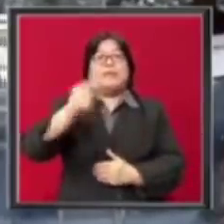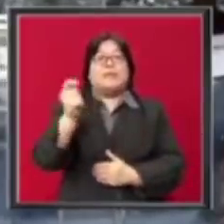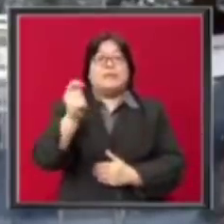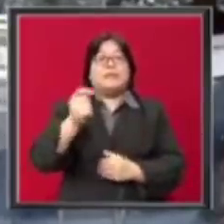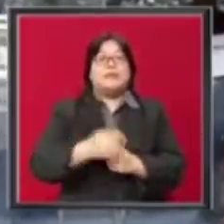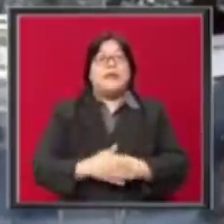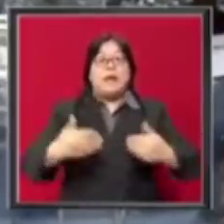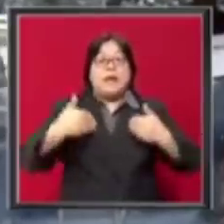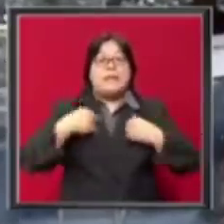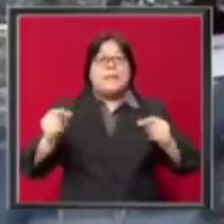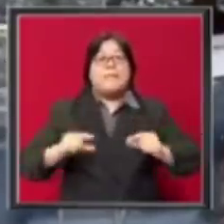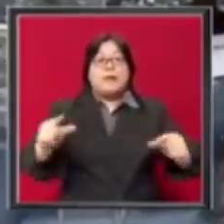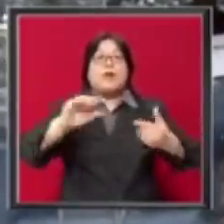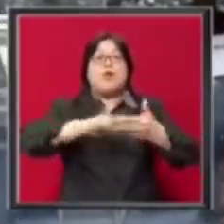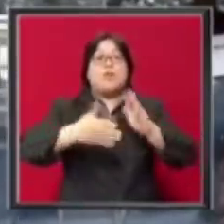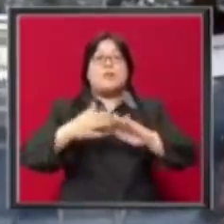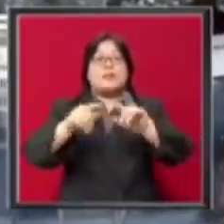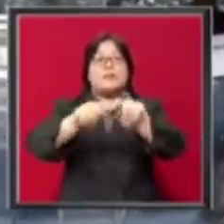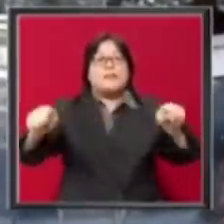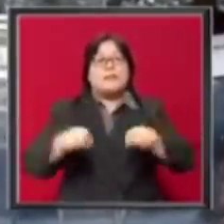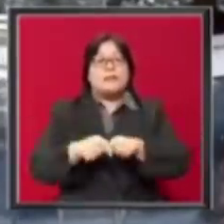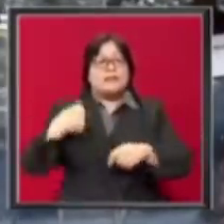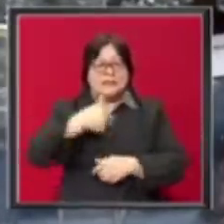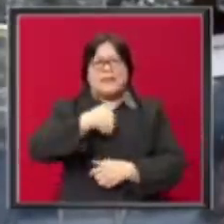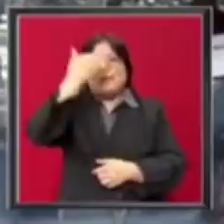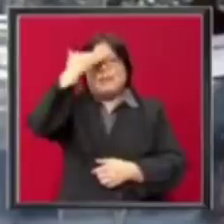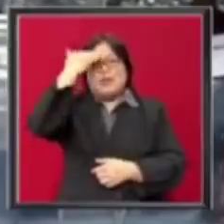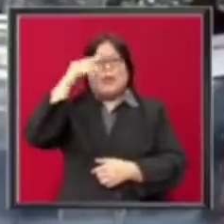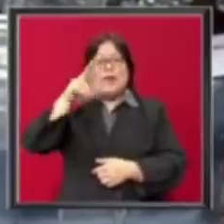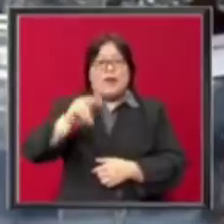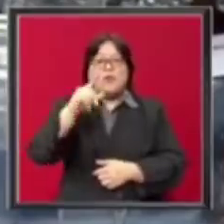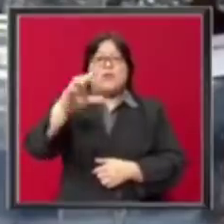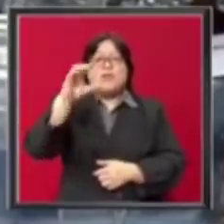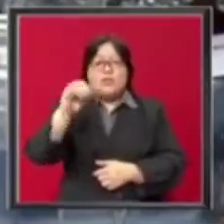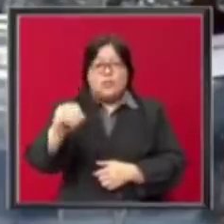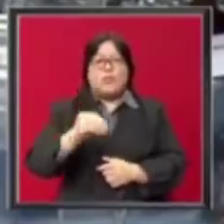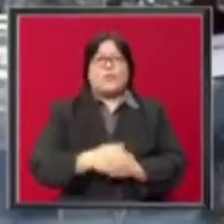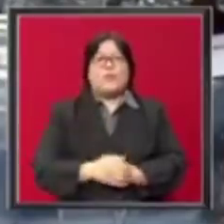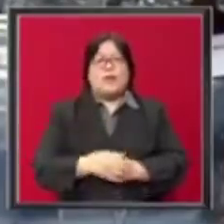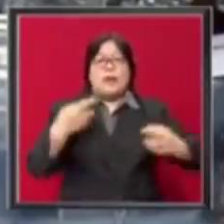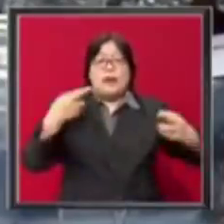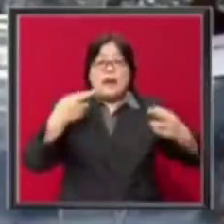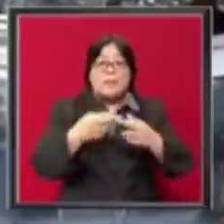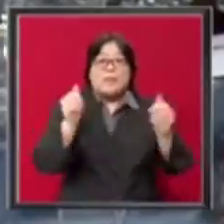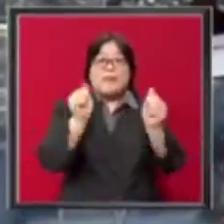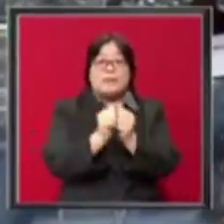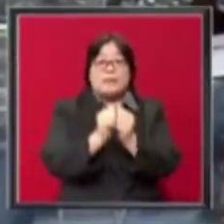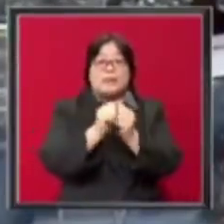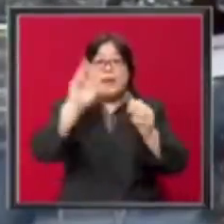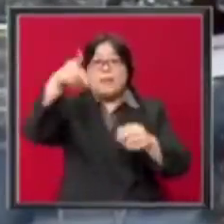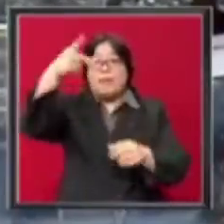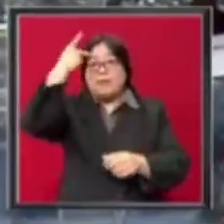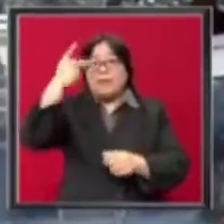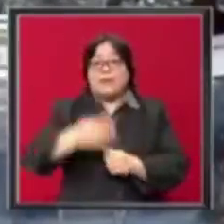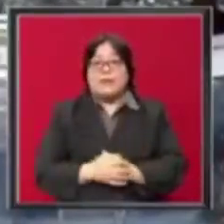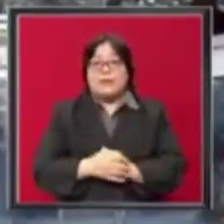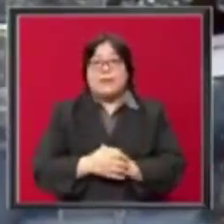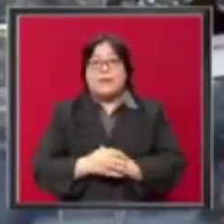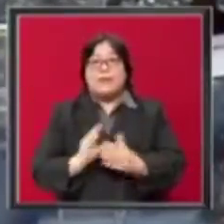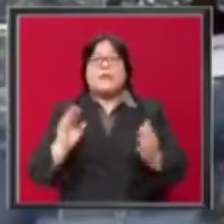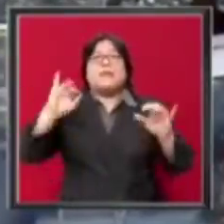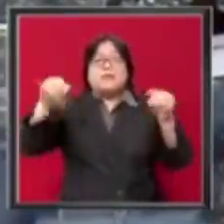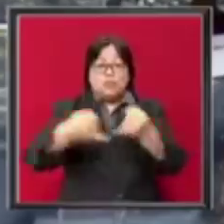ada penggerak komuniti tempatan. Kita tahu bahawa NGO ini rapat dengan parti politik,